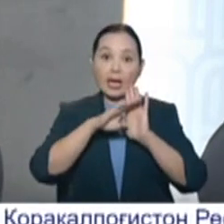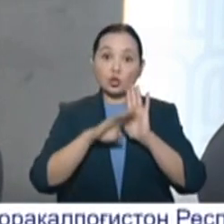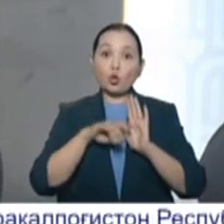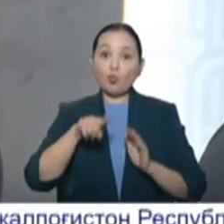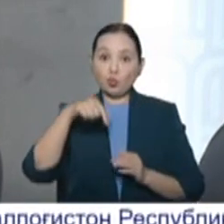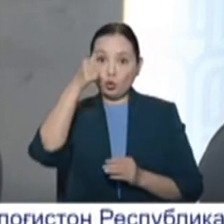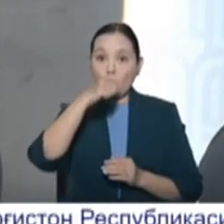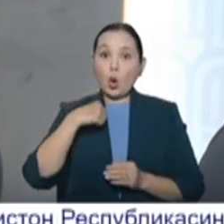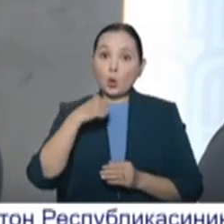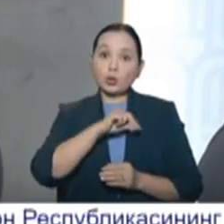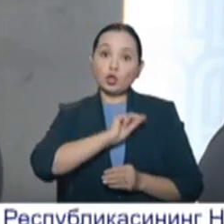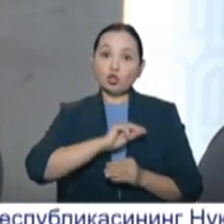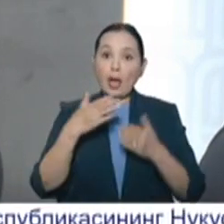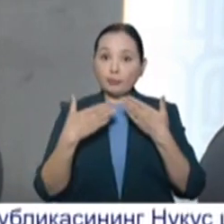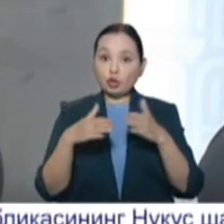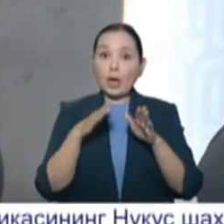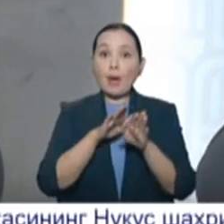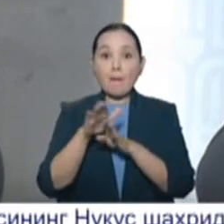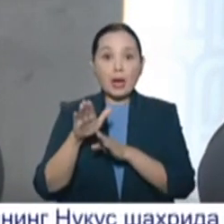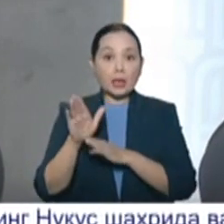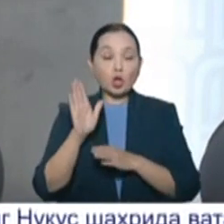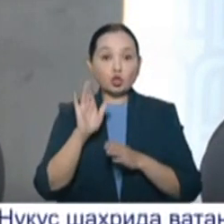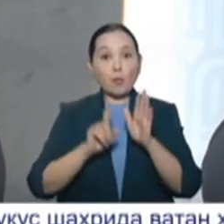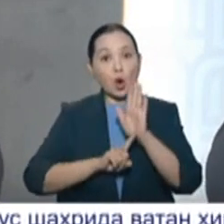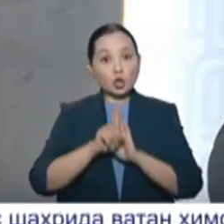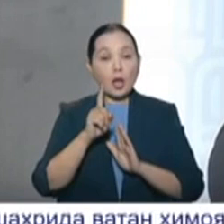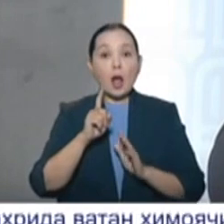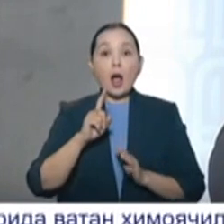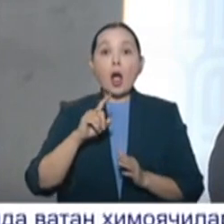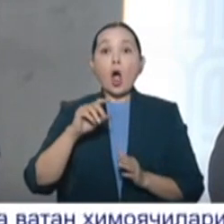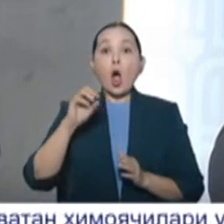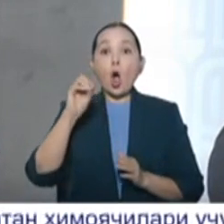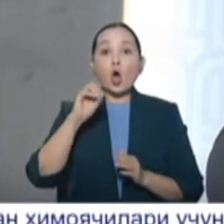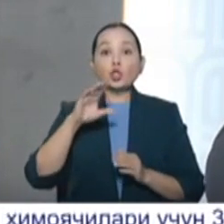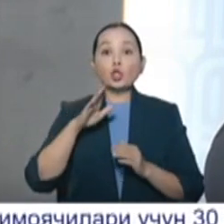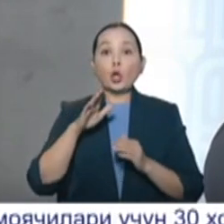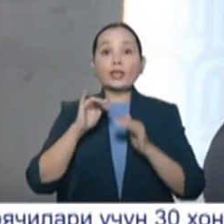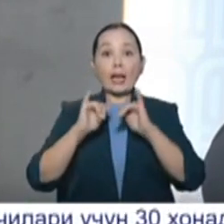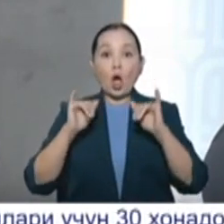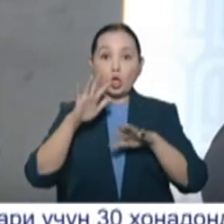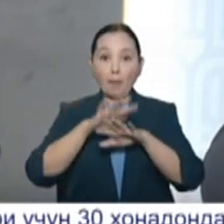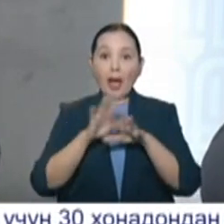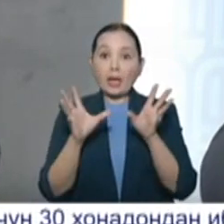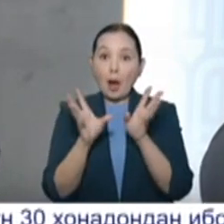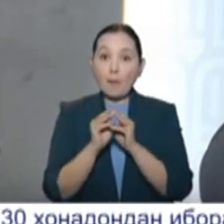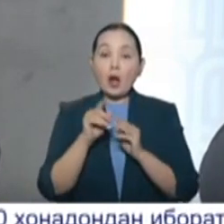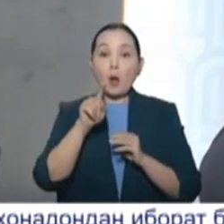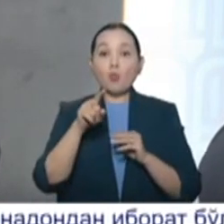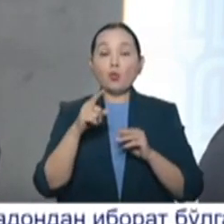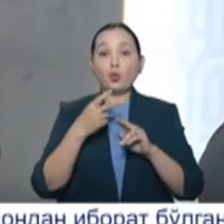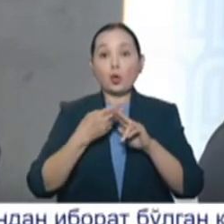o'zida ishlab chiqib amalga oshirishni boshlaymiz. Osiyo taraqqiyot banki bilan birgalikda bu ham GIS, SCADA